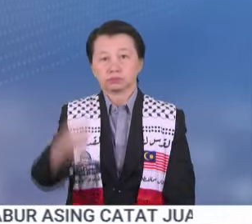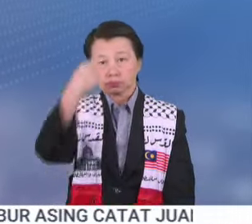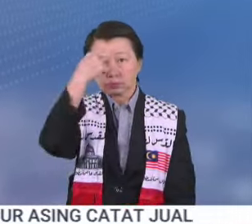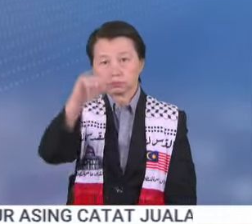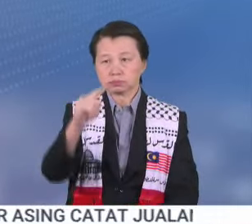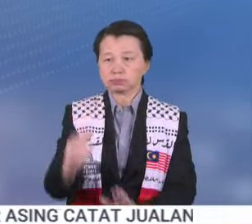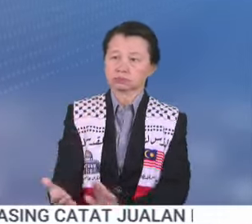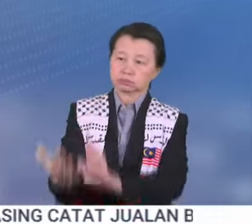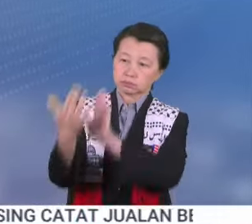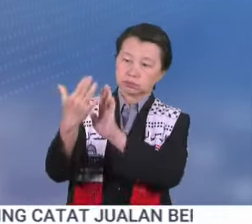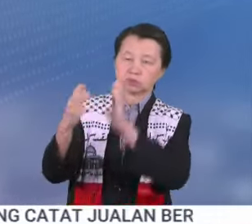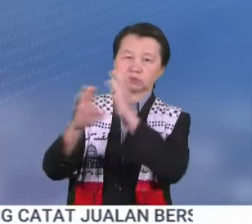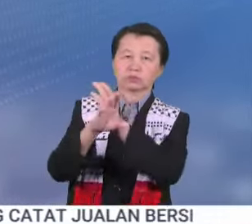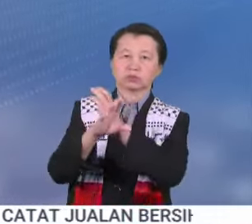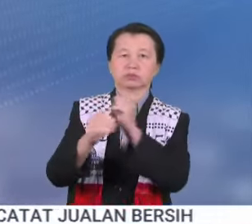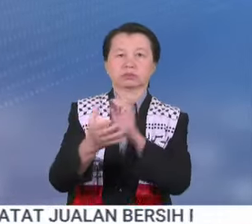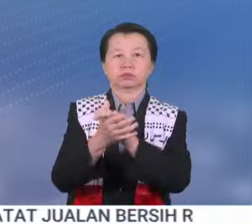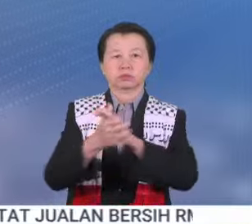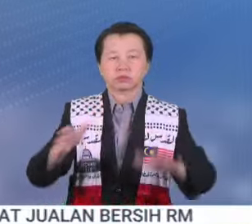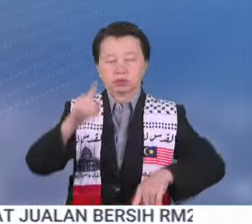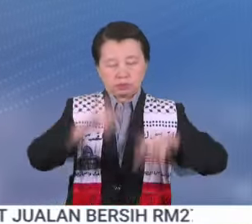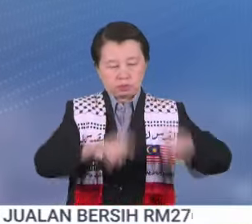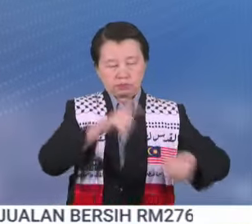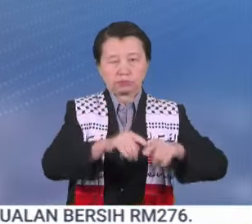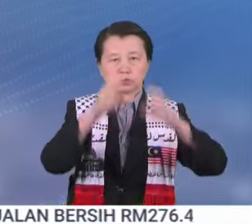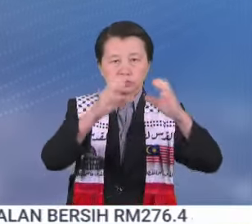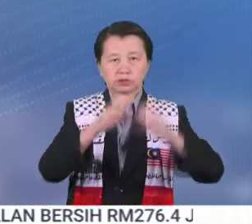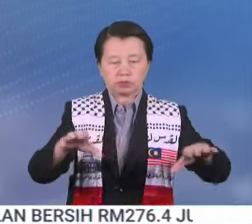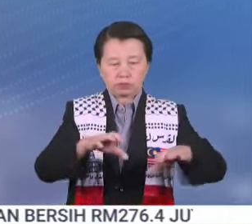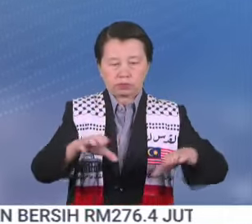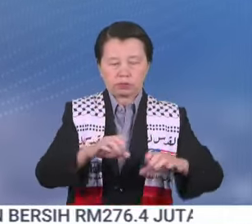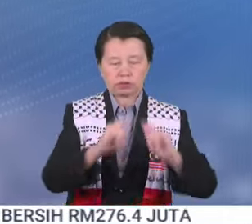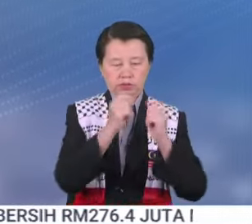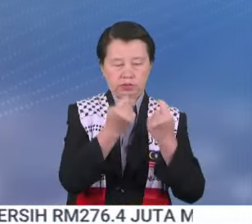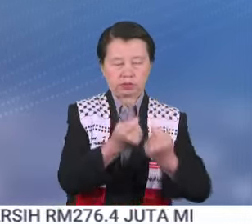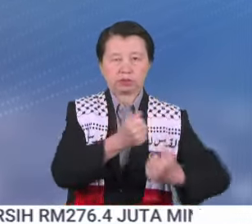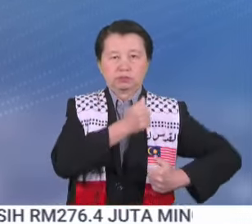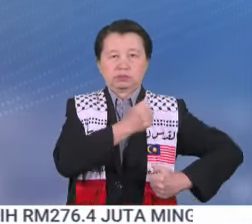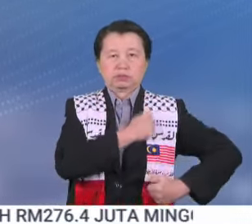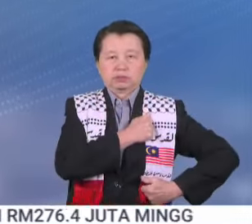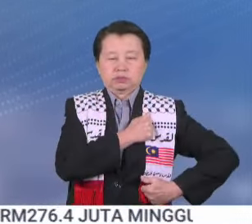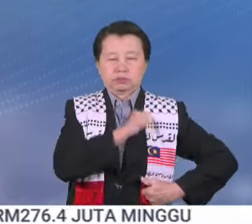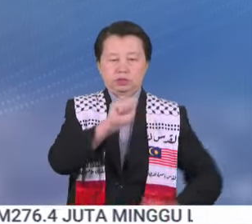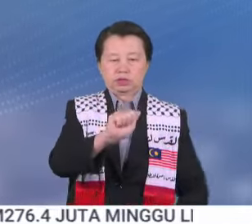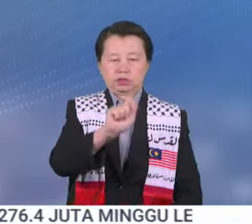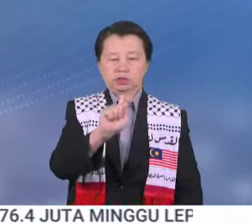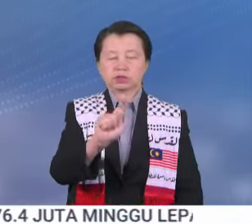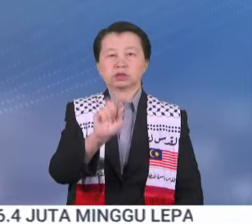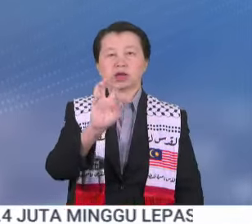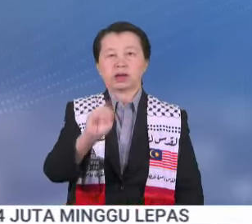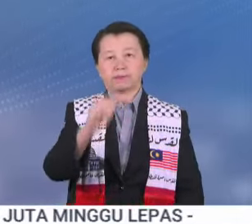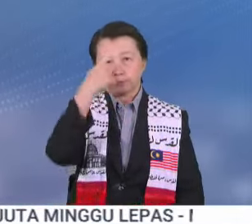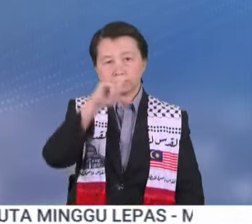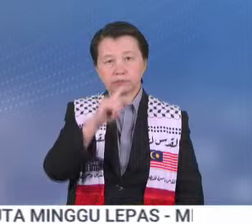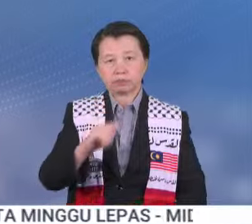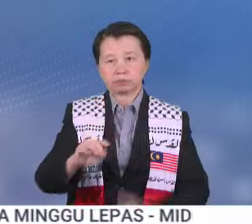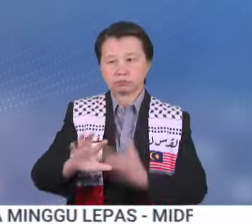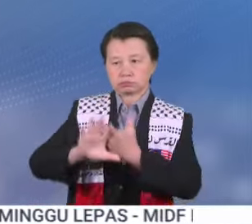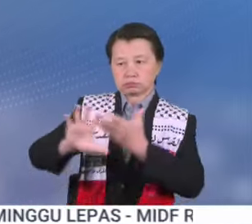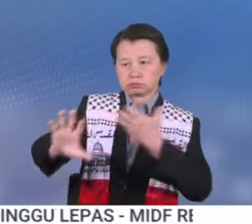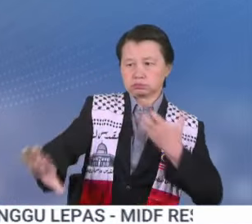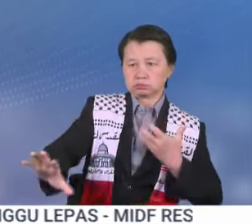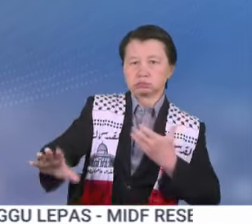bagi mendepani cabaran keselamatan pelbagai langkah diambil pasukan angkatan tentera Malaysia ATM bagi mengekang